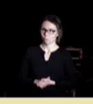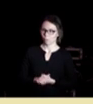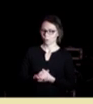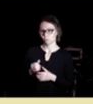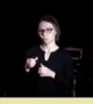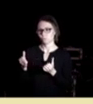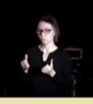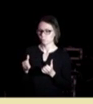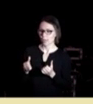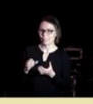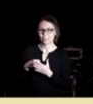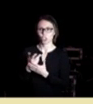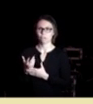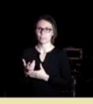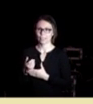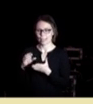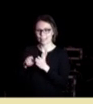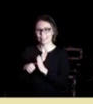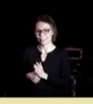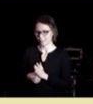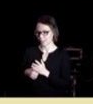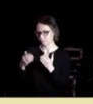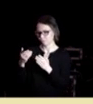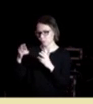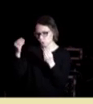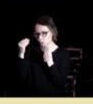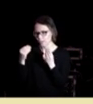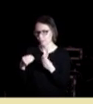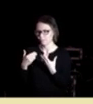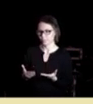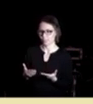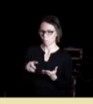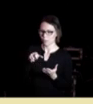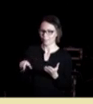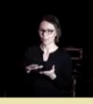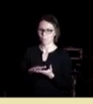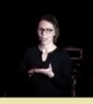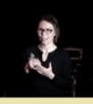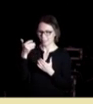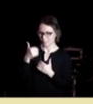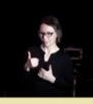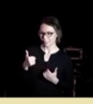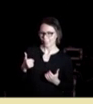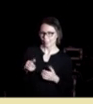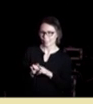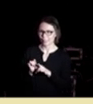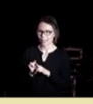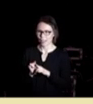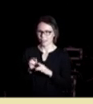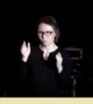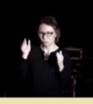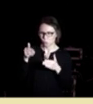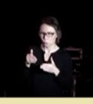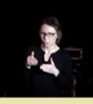skandinavisk registerstudie fant at pasienter med schizofreni-lignende psykoser og bipolare